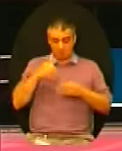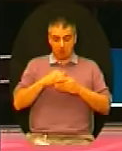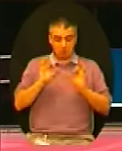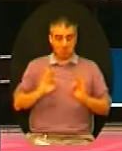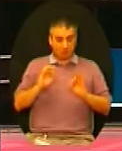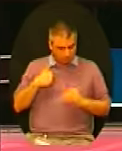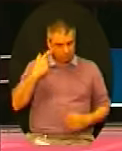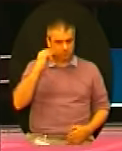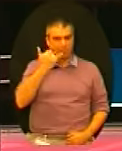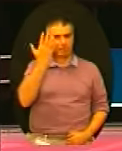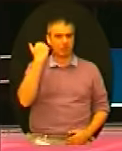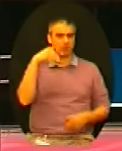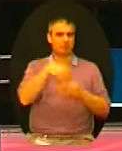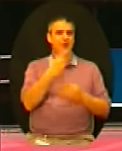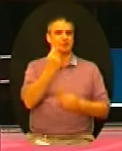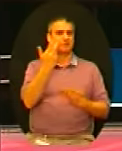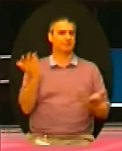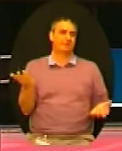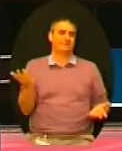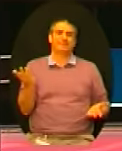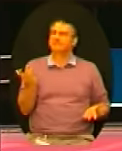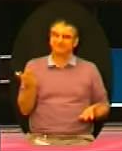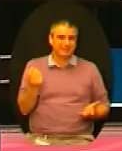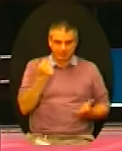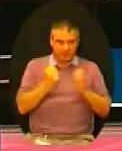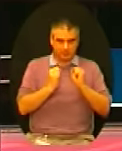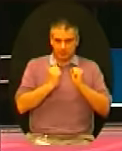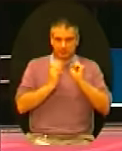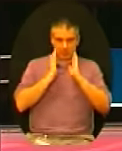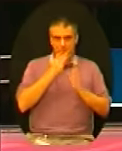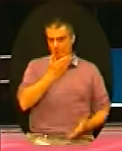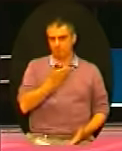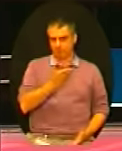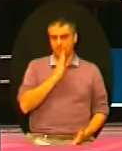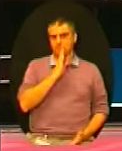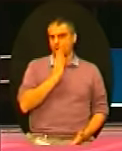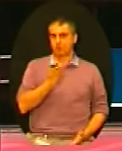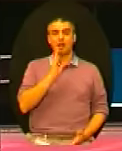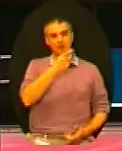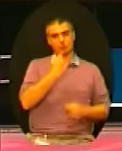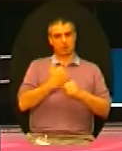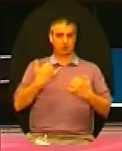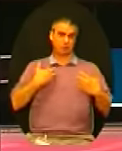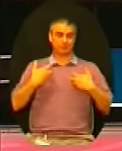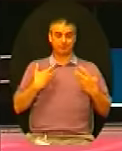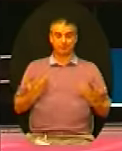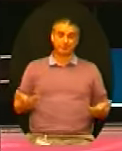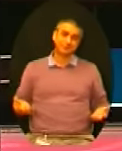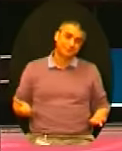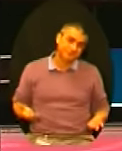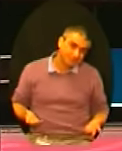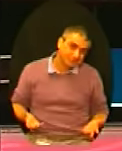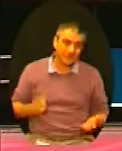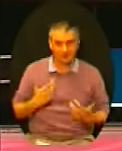מעטפות, אנחנו יודעים היום שכן היו מעטפות, זה קצת בעייתי להאמין לאולמרט. וגם היום המופע הזה שלו הוא